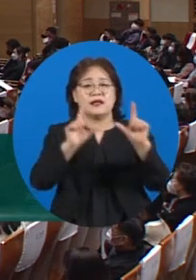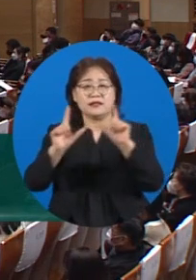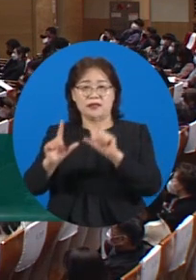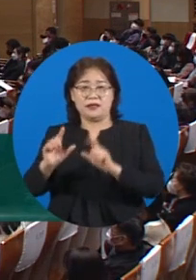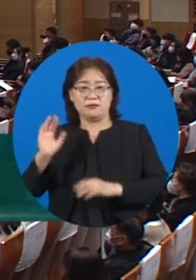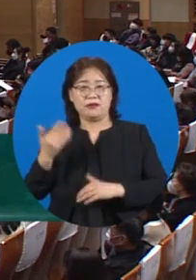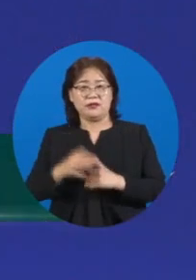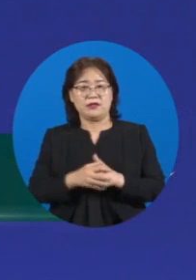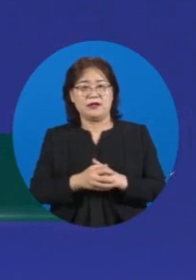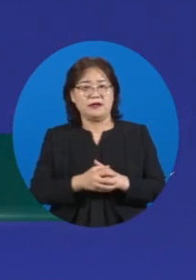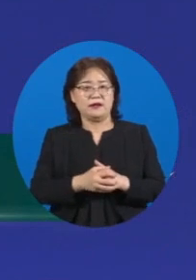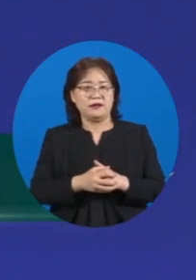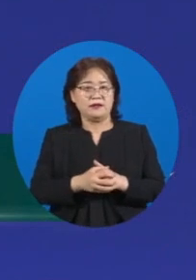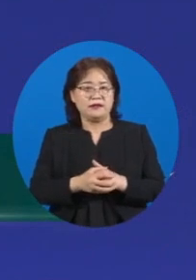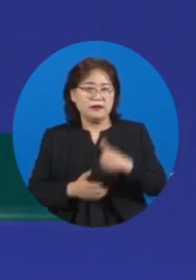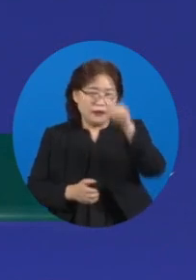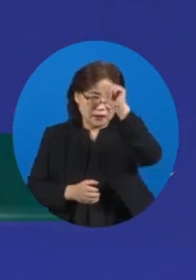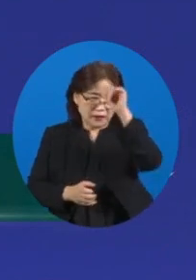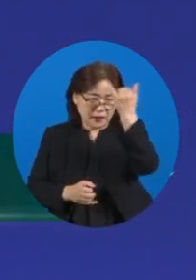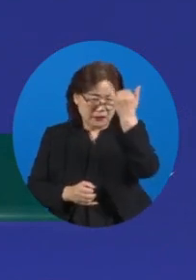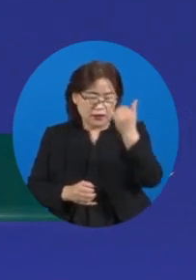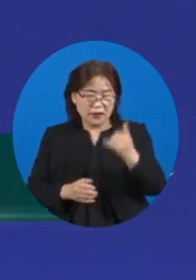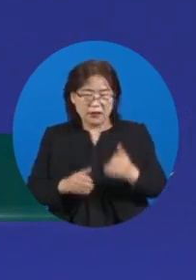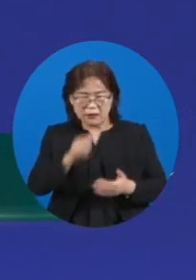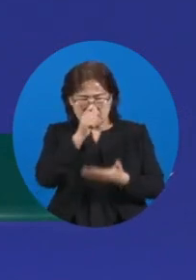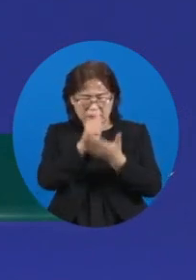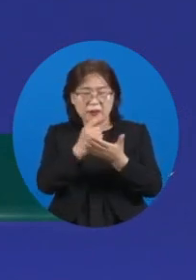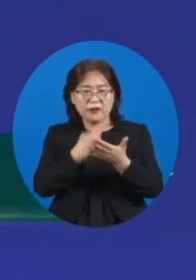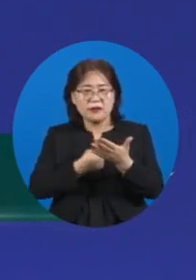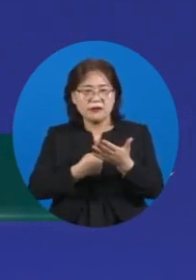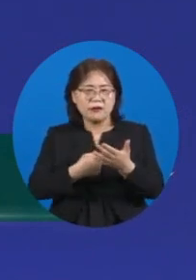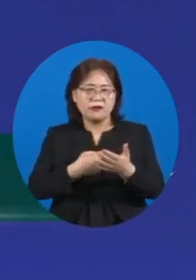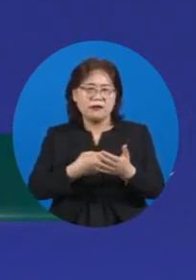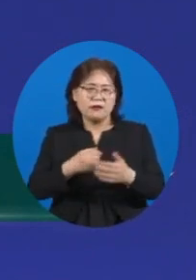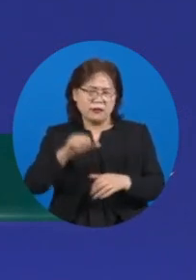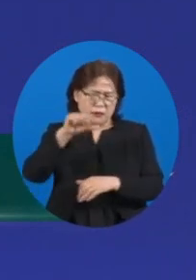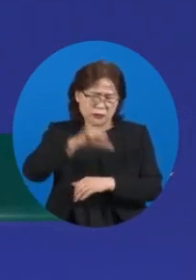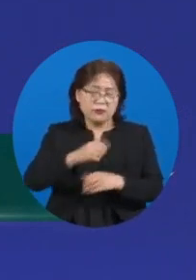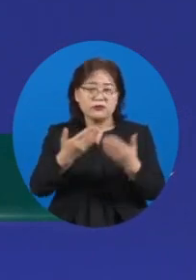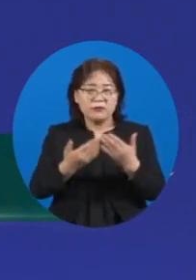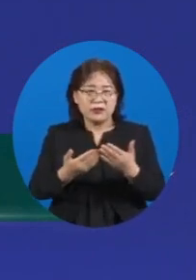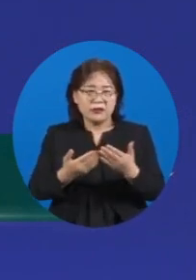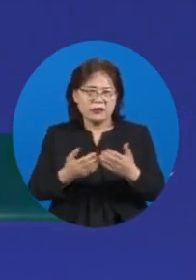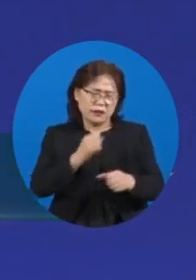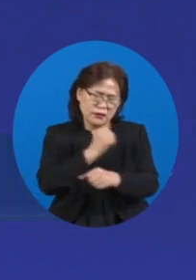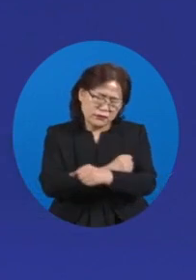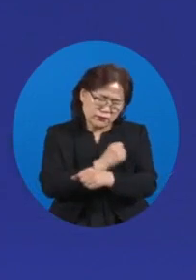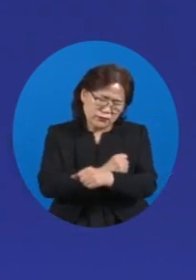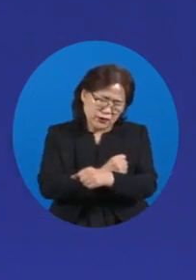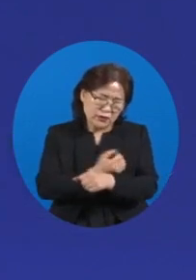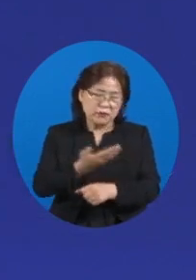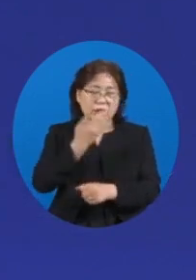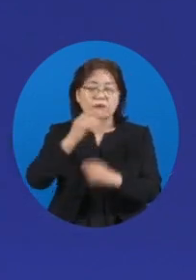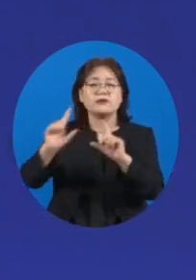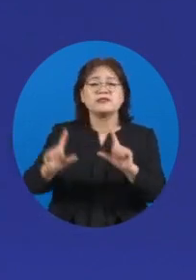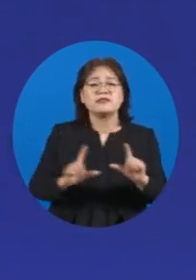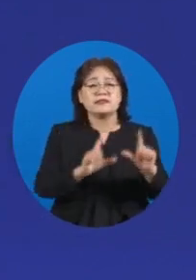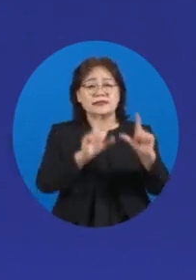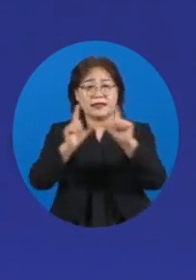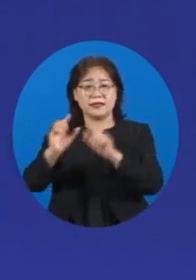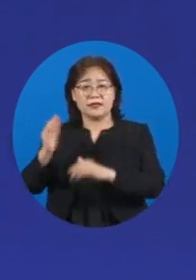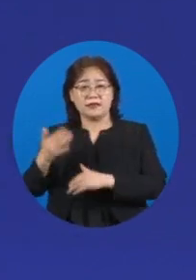자 아담과 하와가 범죄하여 타락한 으로 수 구하여야 그 소산을 먹게 된다는 것임